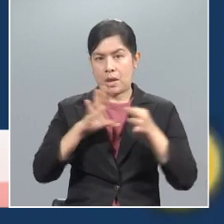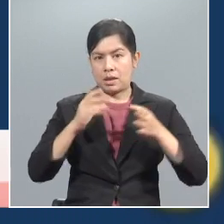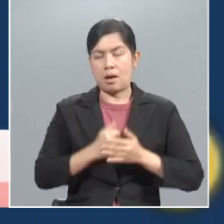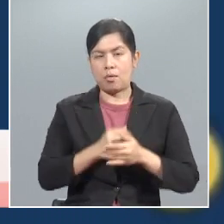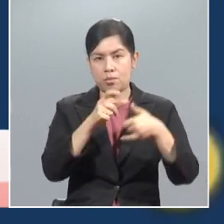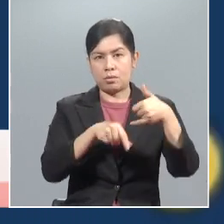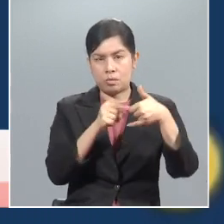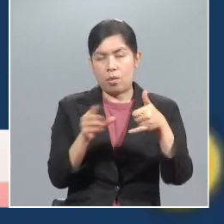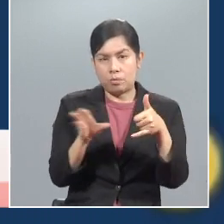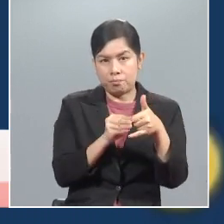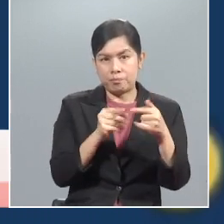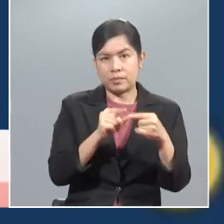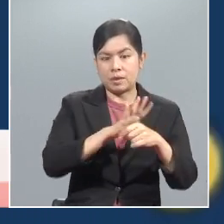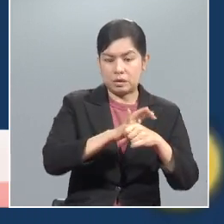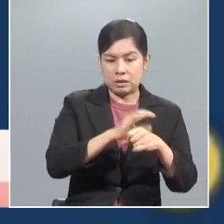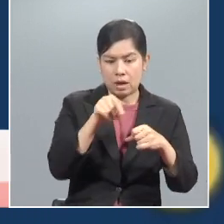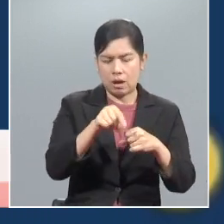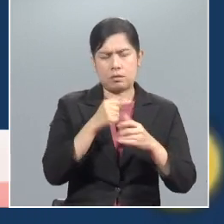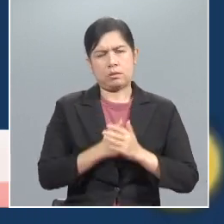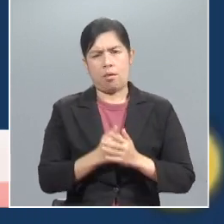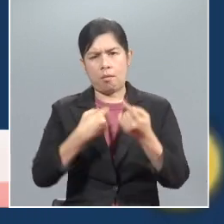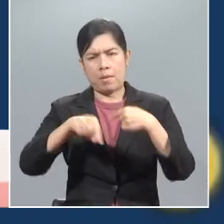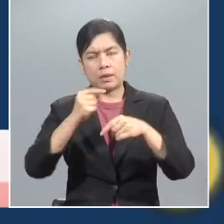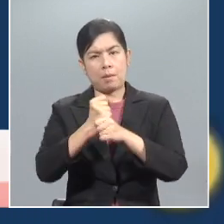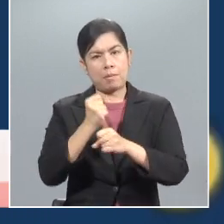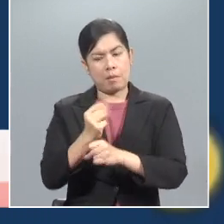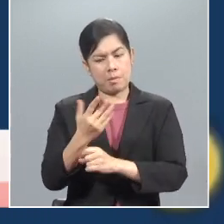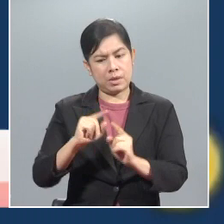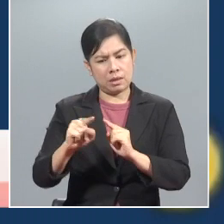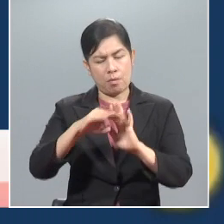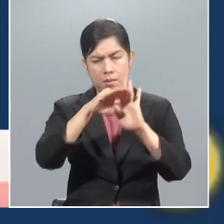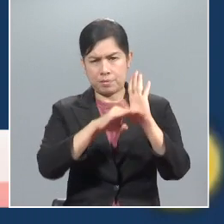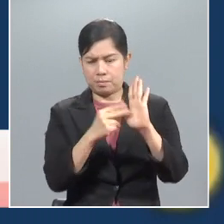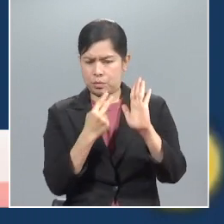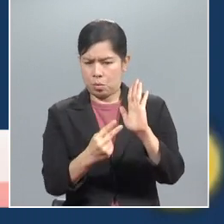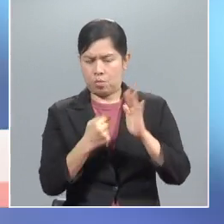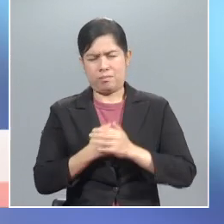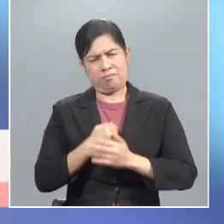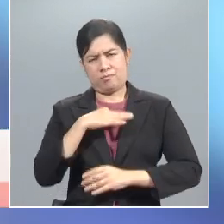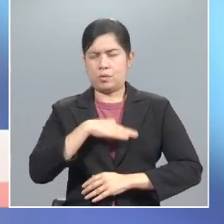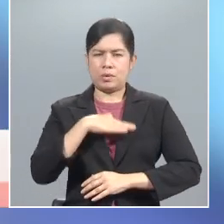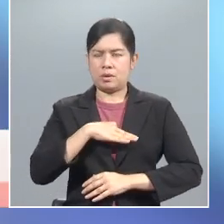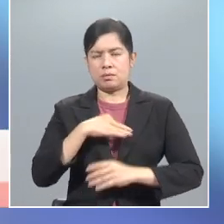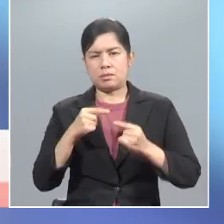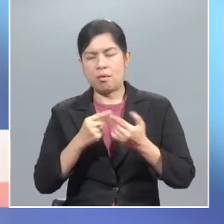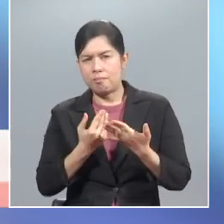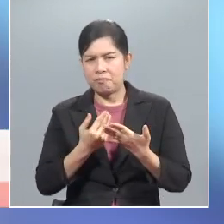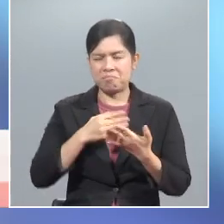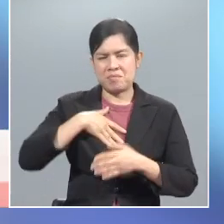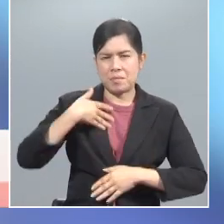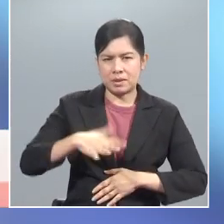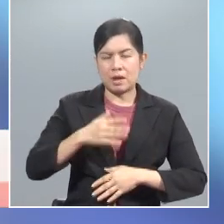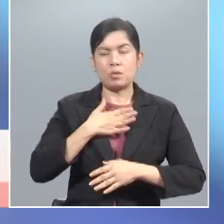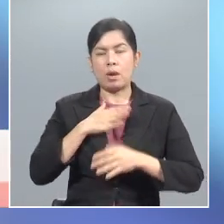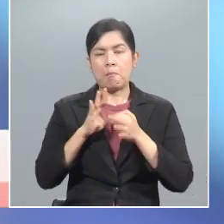มาทำงานด้วยจึงไมเขาใจว้ ทำให้ทำลถึงออกมาแบบนั้นทางกำนันกบอกวายินยในความบริสุดนะคะว่าม